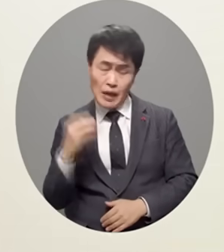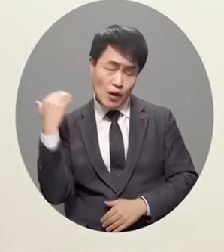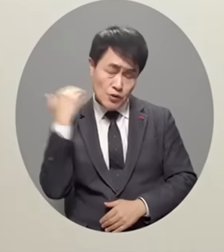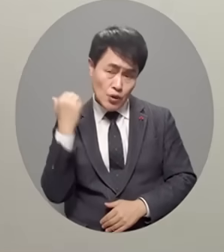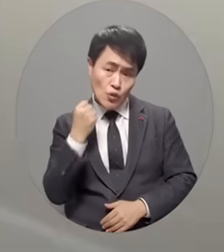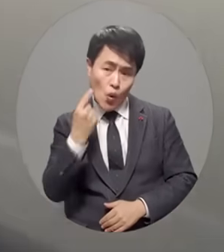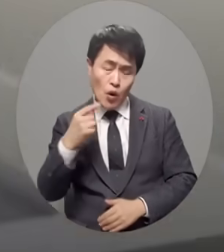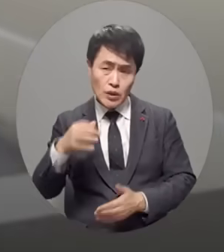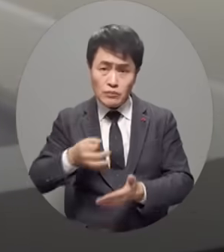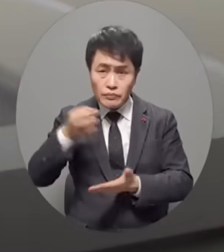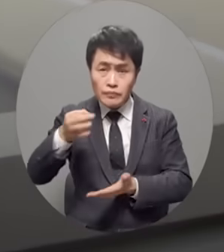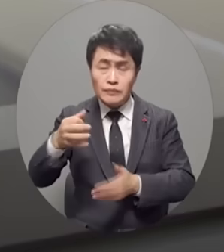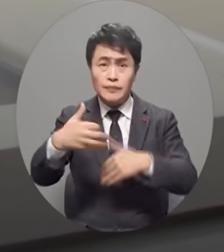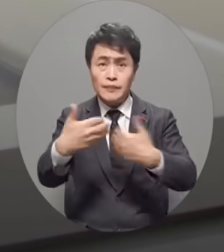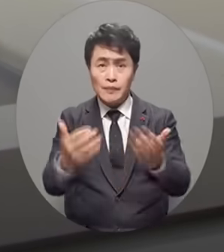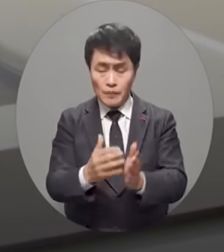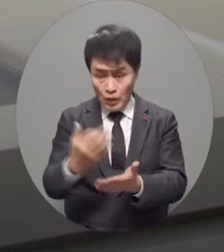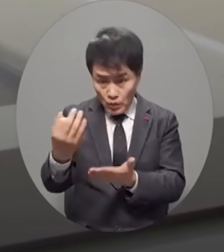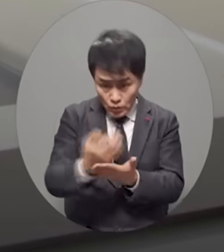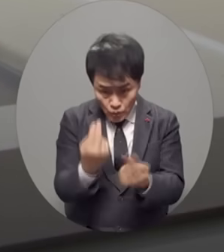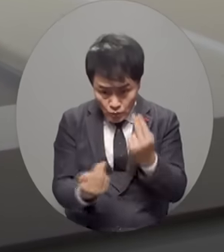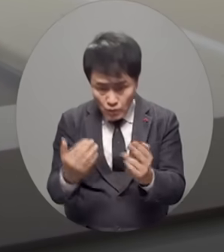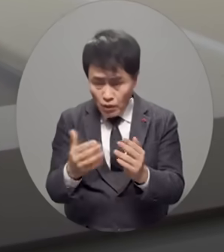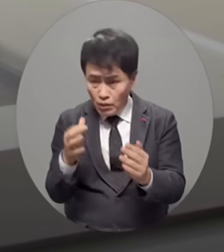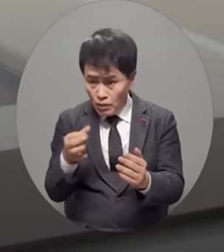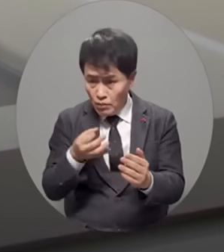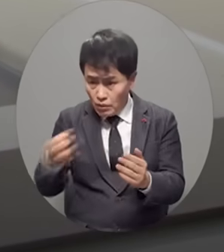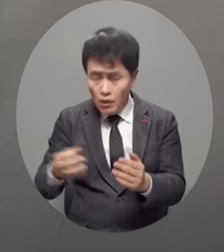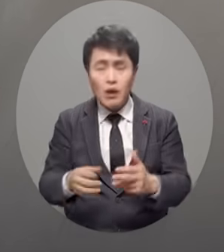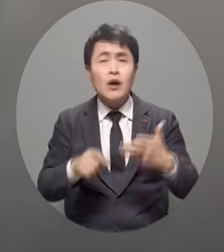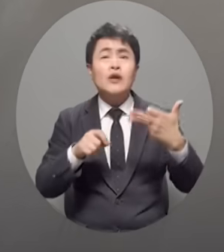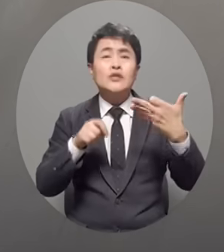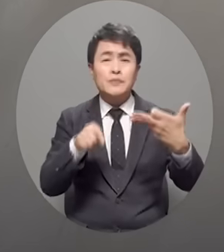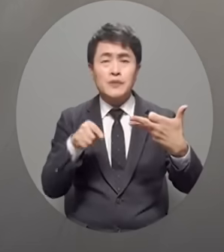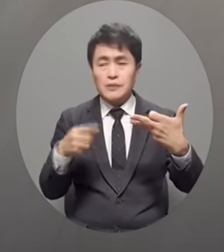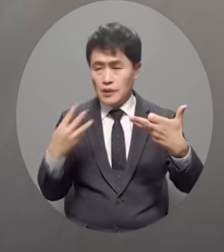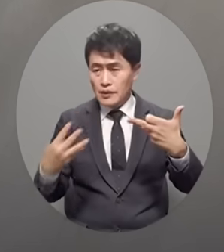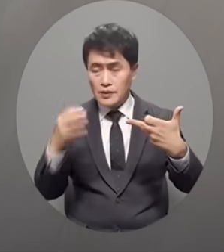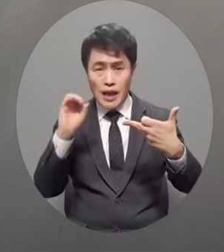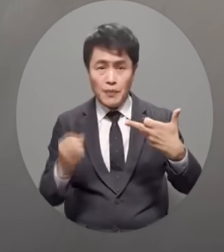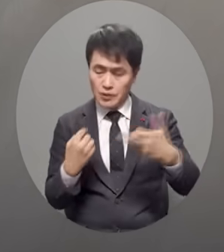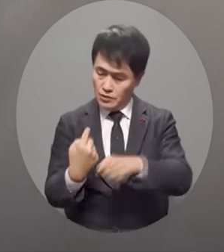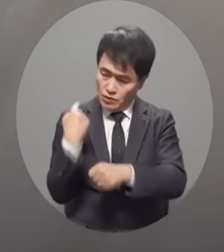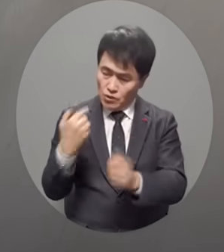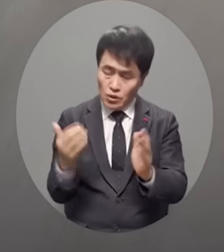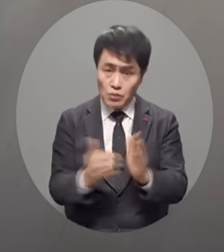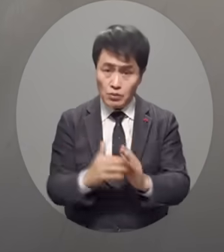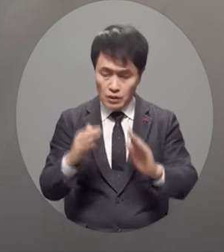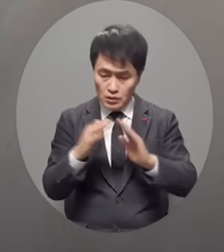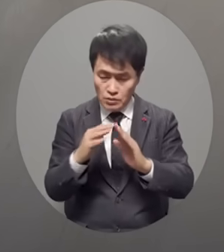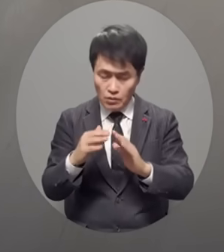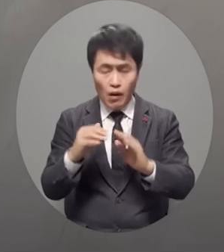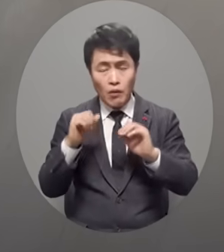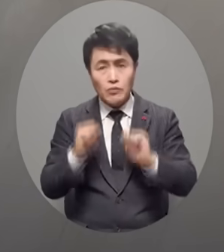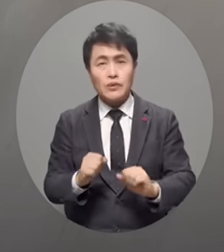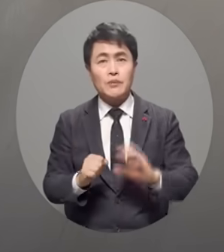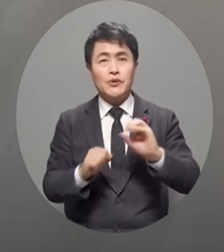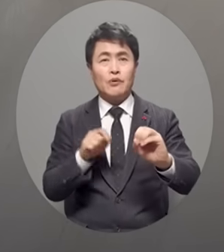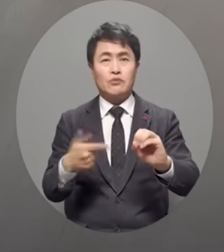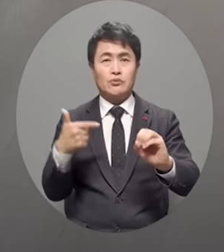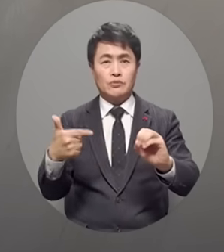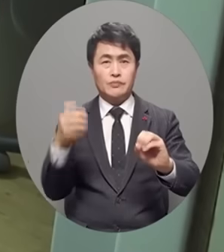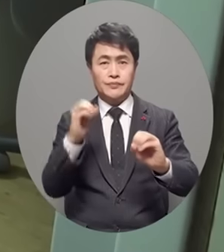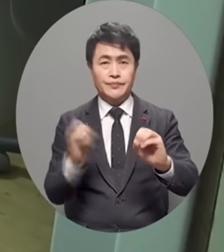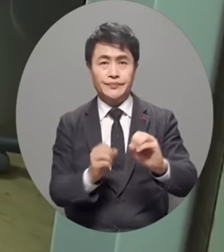월세집에 살았는데 소득 대비 임대료 비율은 17.4%로 전년보다 주거비 부담이 0.6%포인트